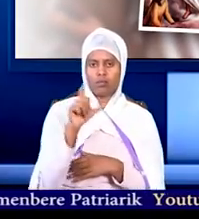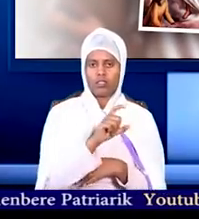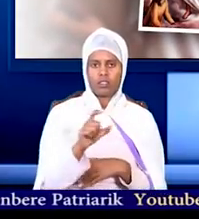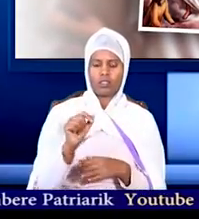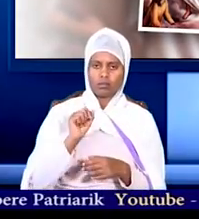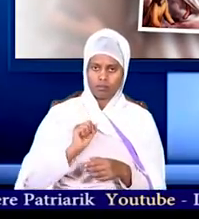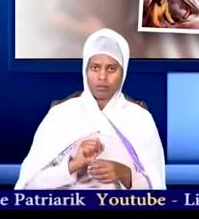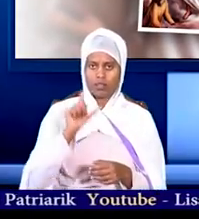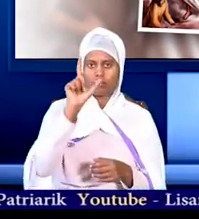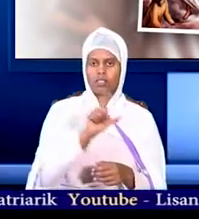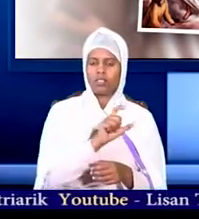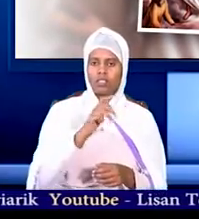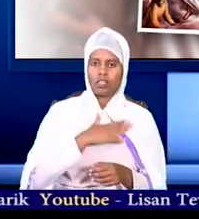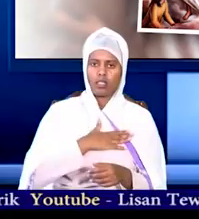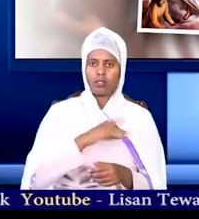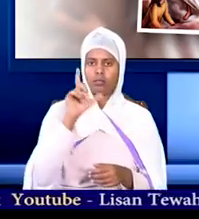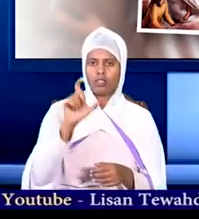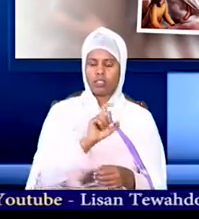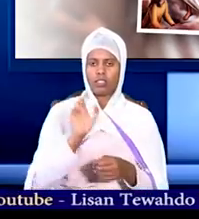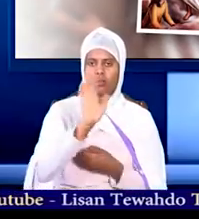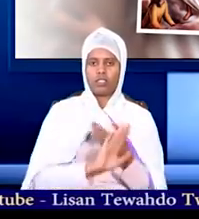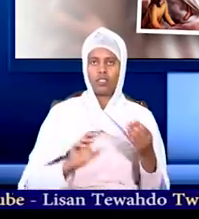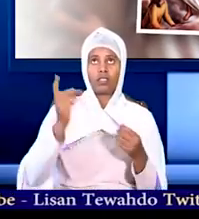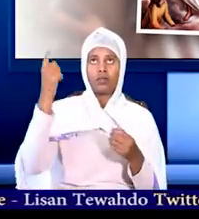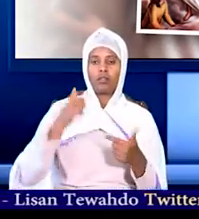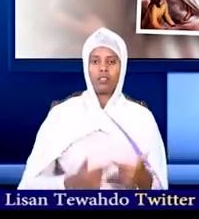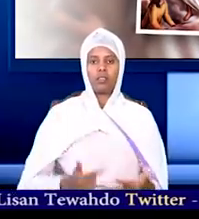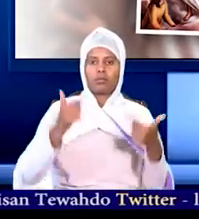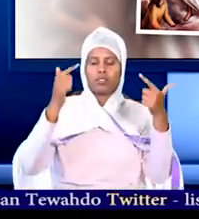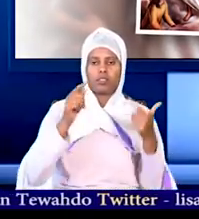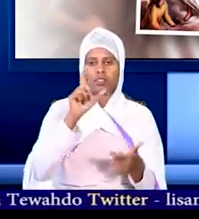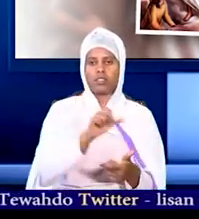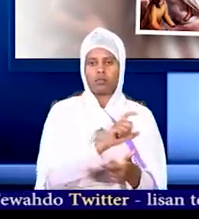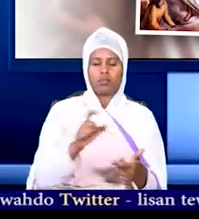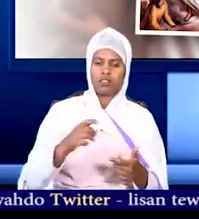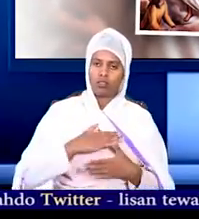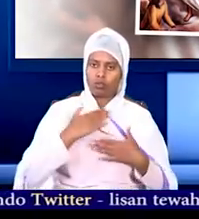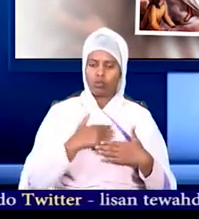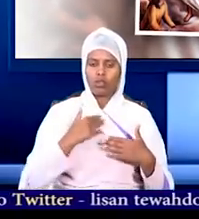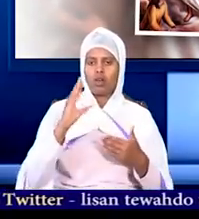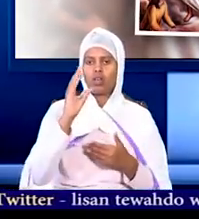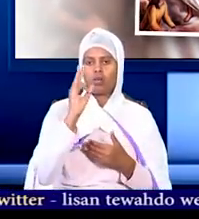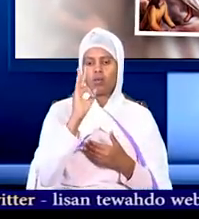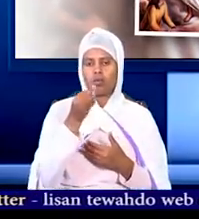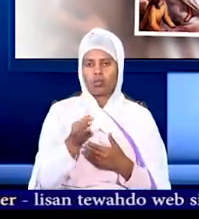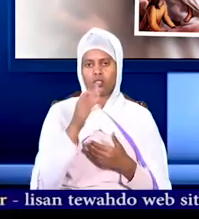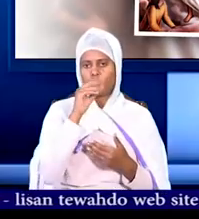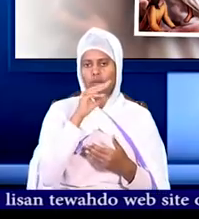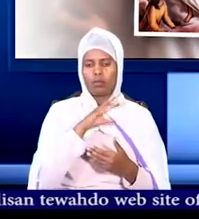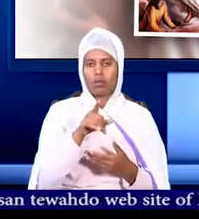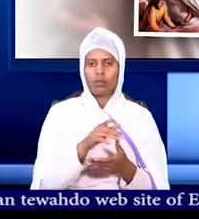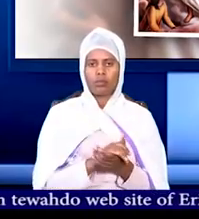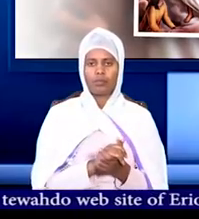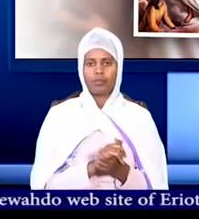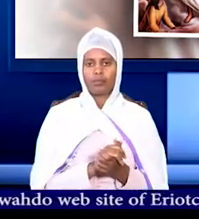ሃይልነ መስቀል ፅንነ መስቀል ቤዛነ መስቀል መድሃኒተ ነፍስነ እግዚኣብሔር መስቀል እዚ መስቀል እዚ ንምካሓሉ ሃዋርያ ጳውሎስ